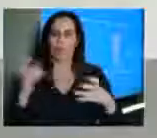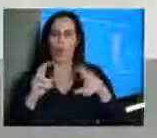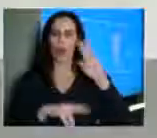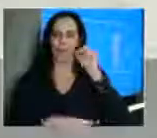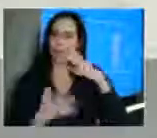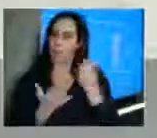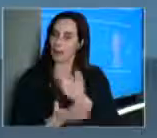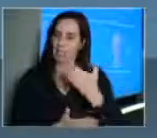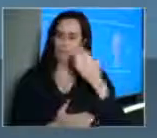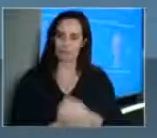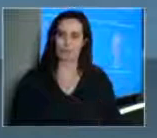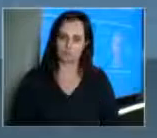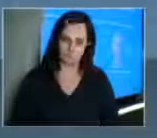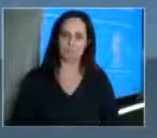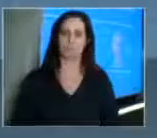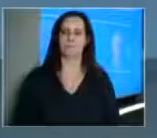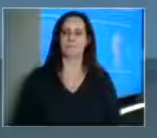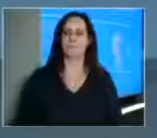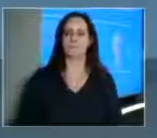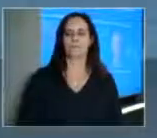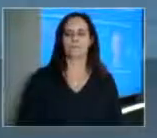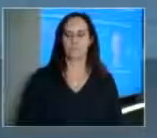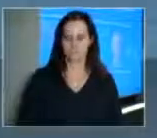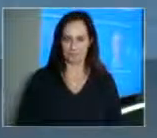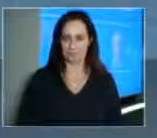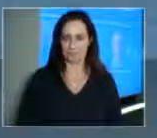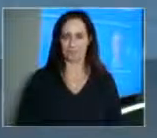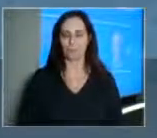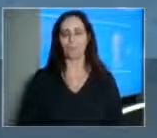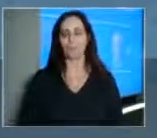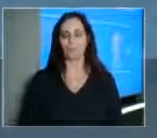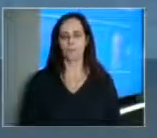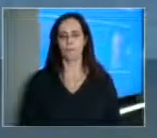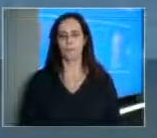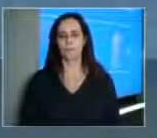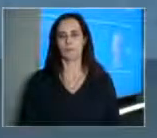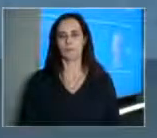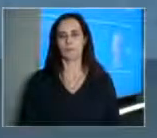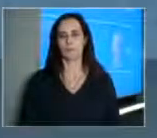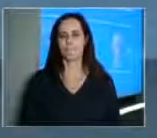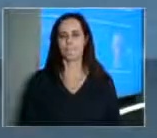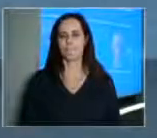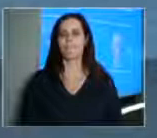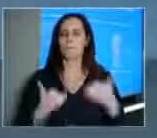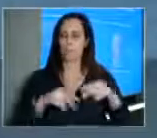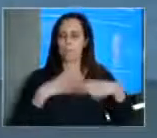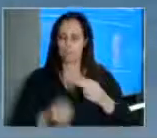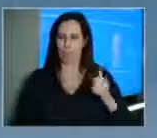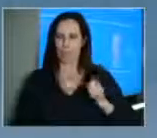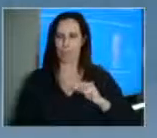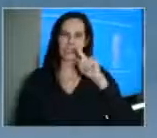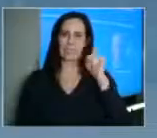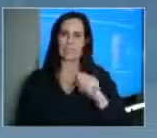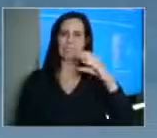לבן, בהצלחה. תודה, תודה. ואנחנו נשארים בעניין השבת גופתו לישראל